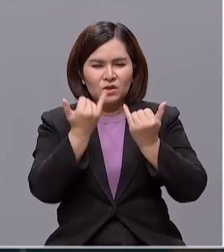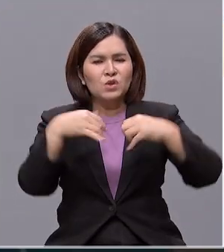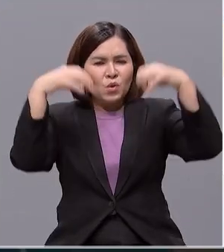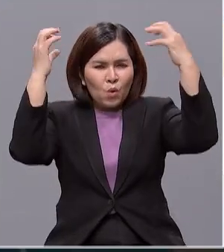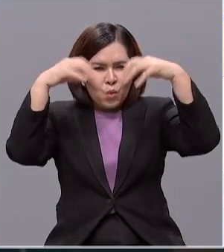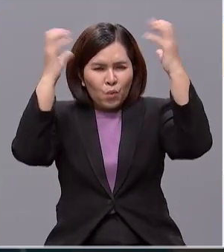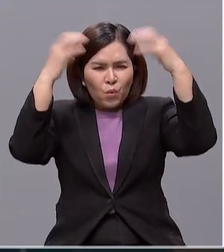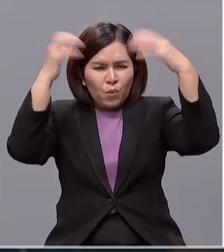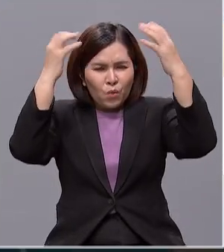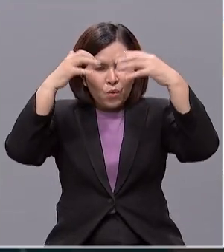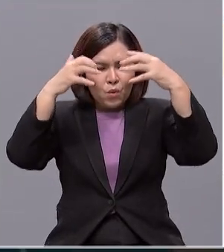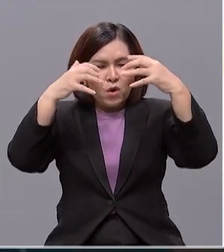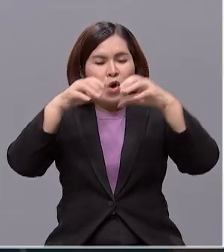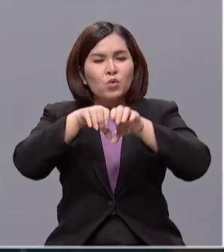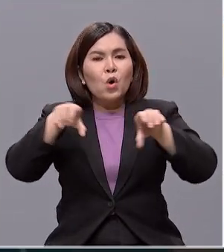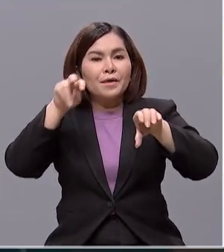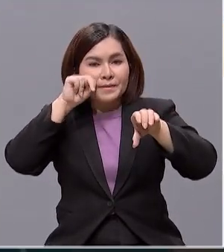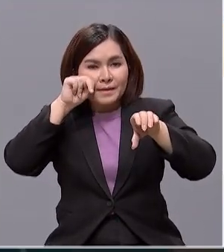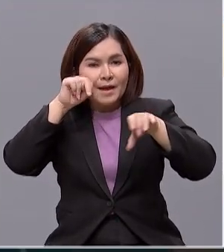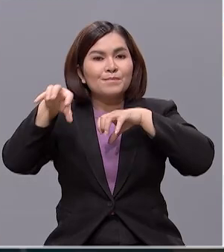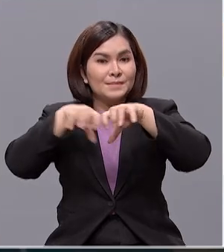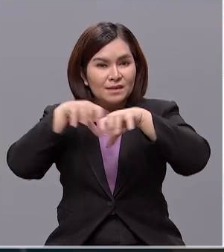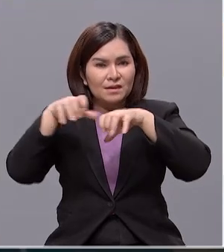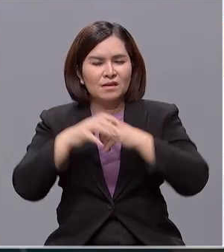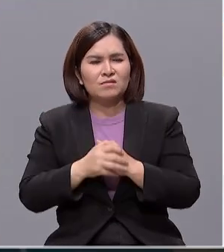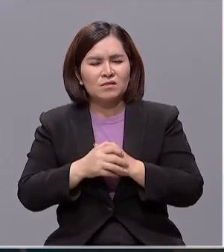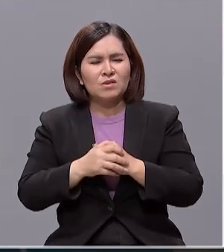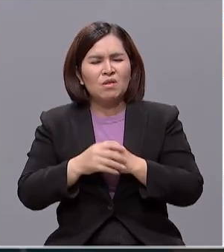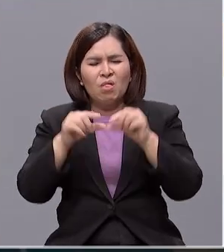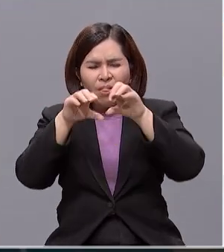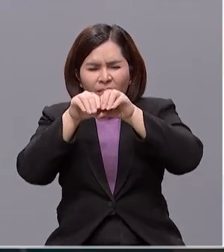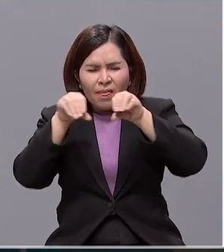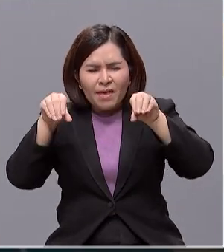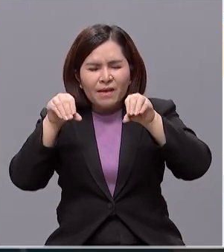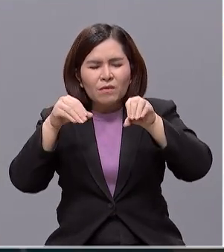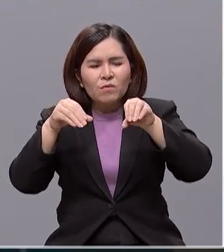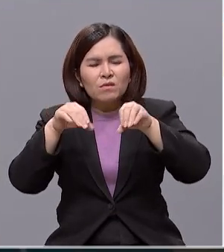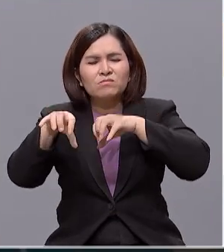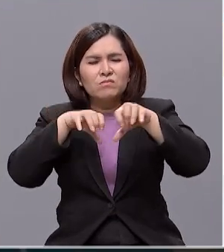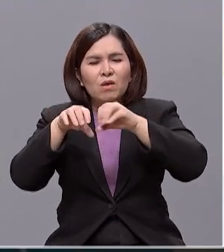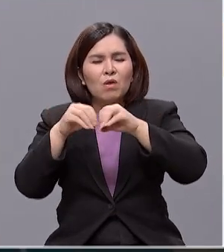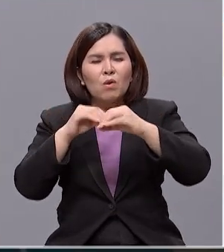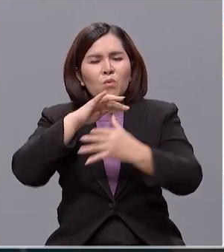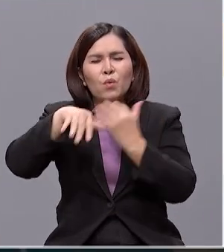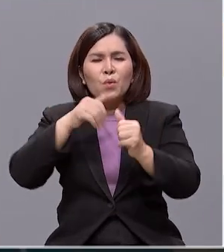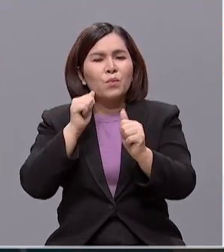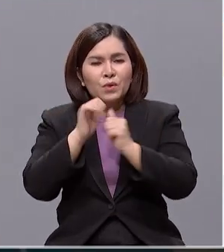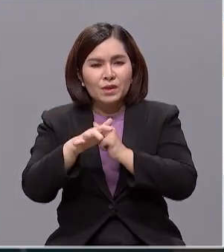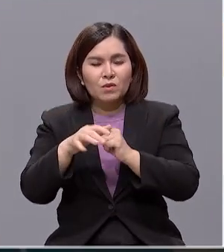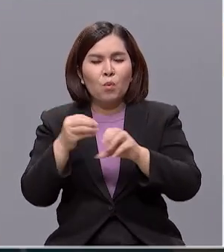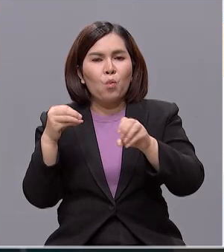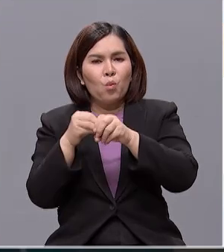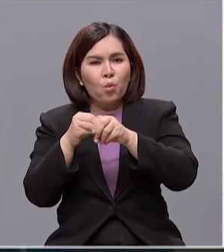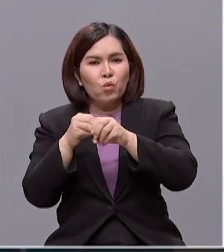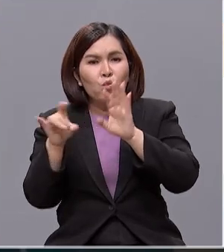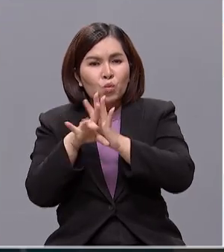มันตกลงมาหนักมากแล้วทีนี้ท่อระบายน้ำฝนของอาคารขนาดชิ้นเล็กนะคะแล้วพอฝนตกมาหนักๆอ่ะค่ะมันระบายไม่